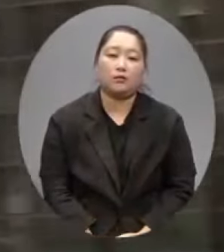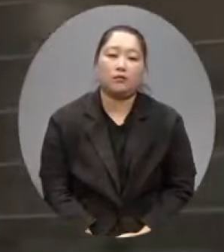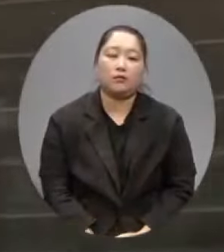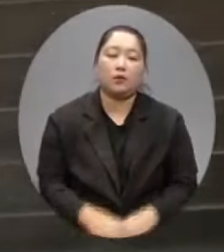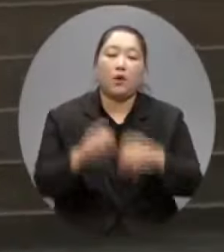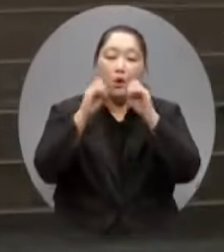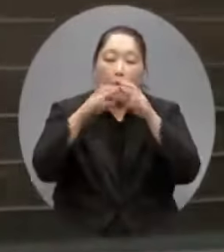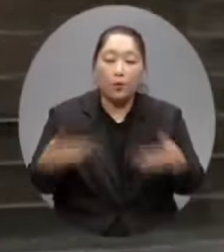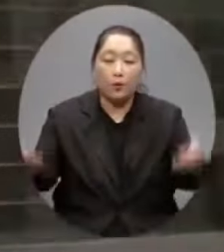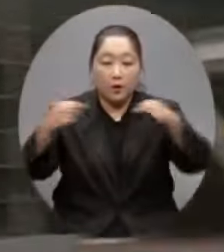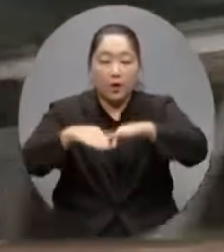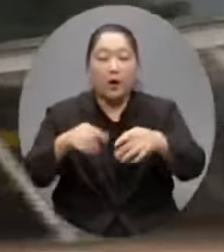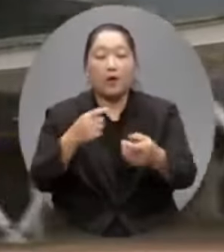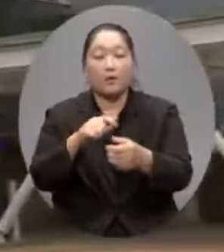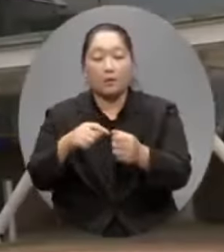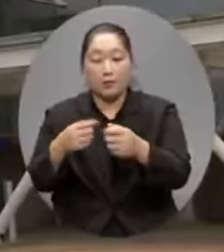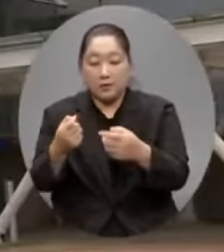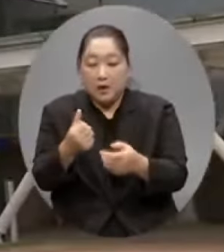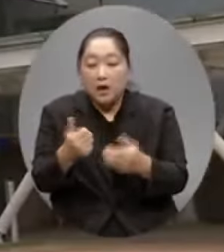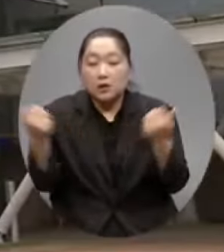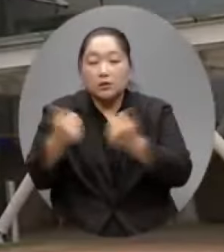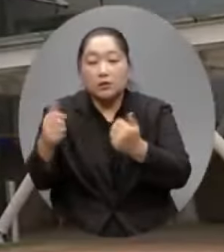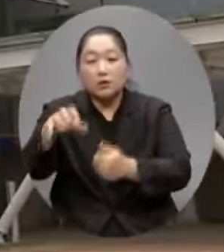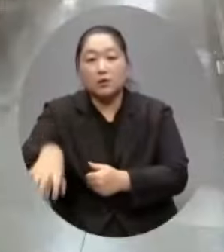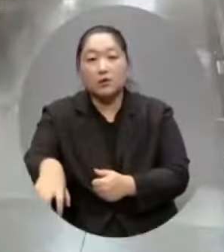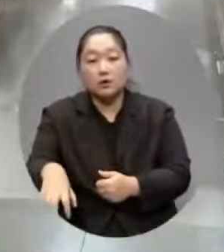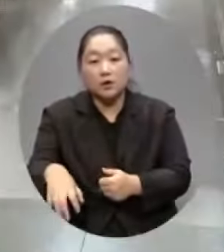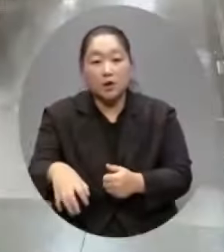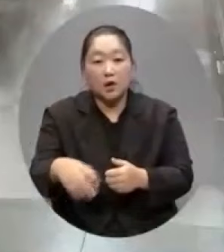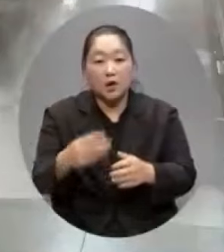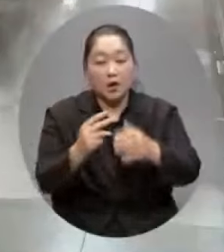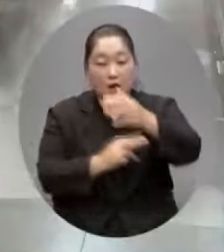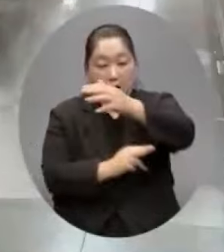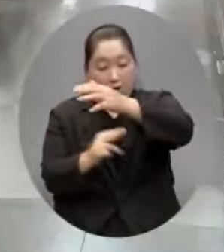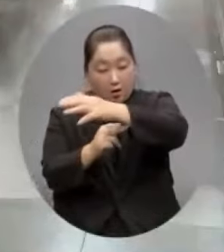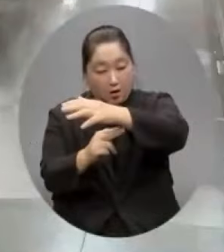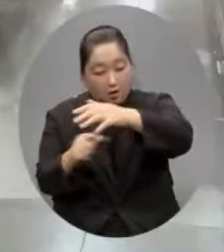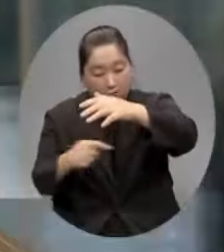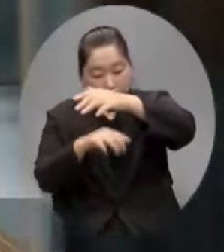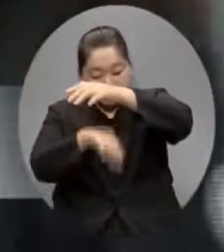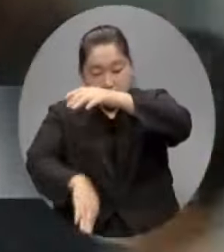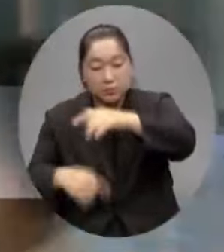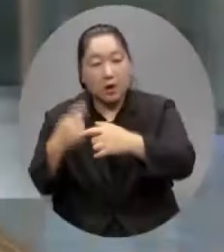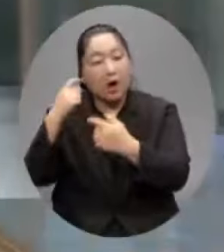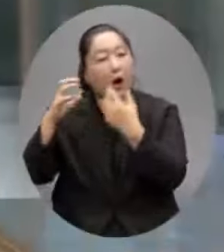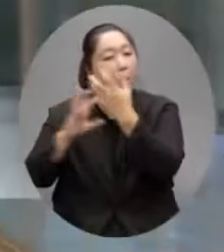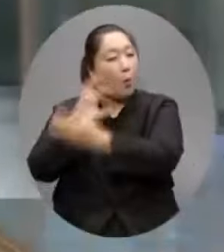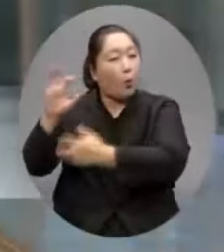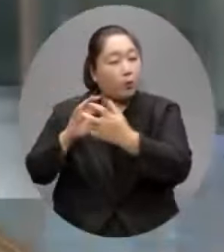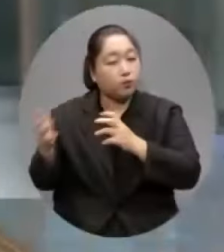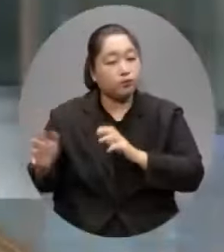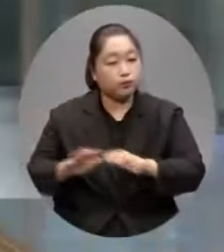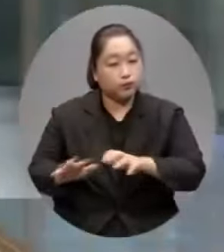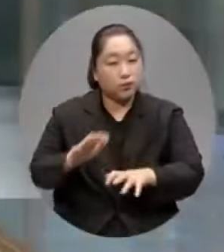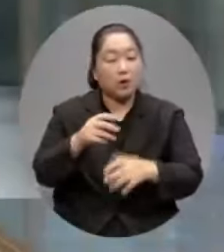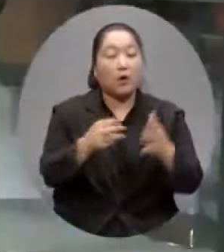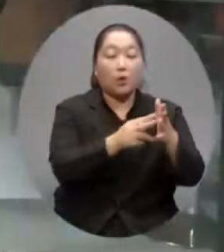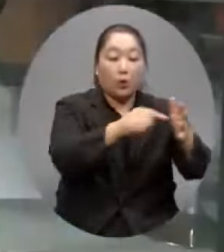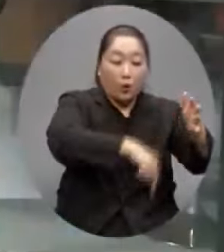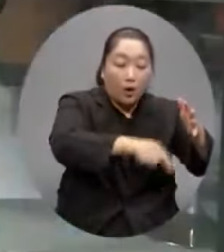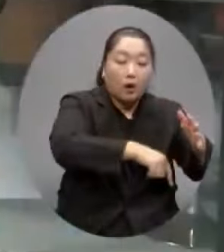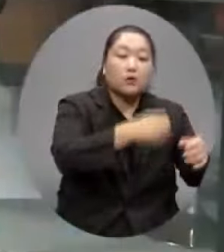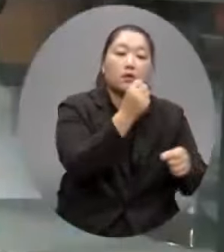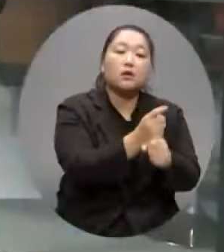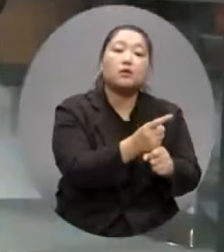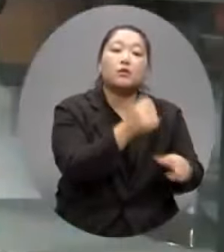홍보관의 또 다른 용도는 소규모 회의실. 철길 아래라 소음 진동이 불가피한 데다 이미 역 안에는